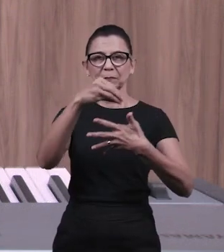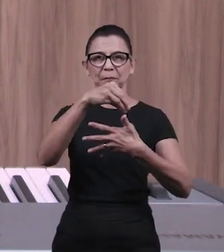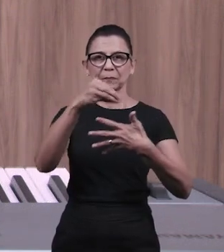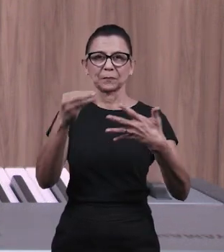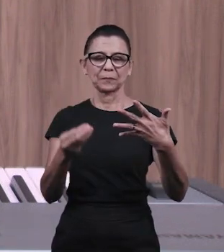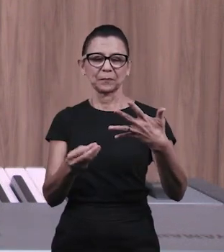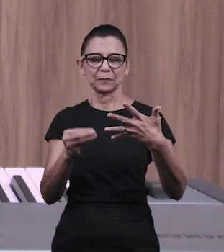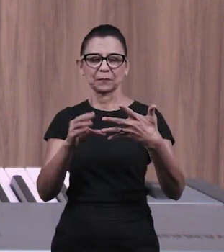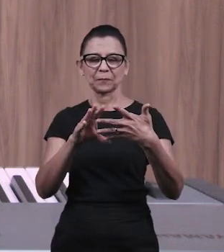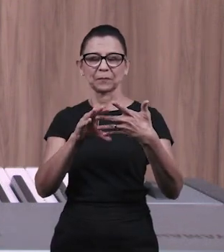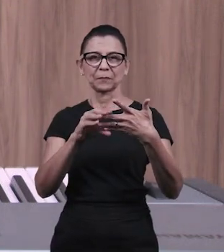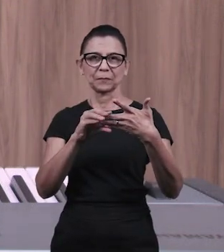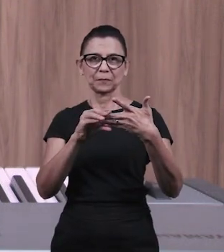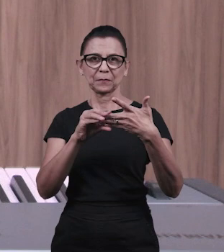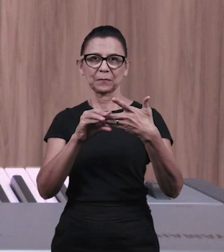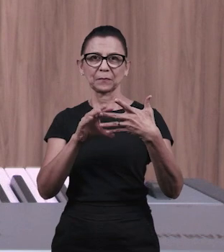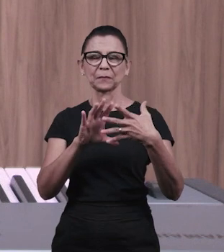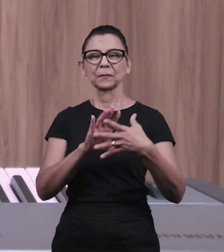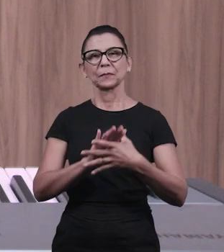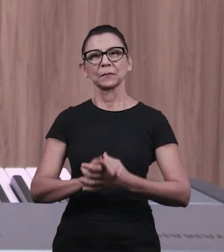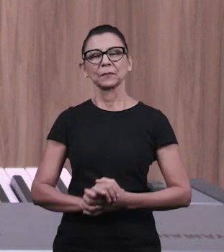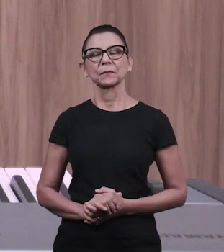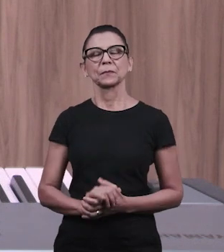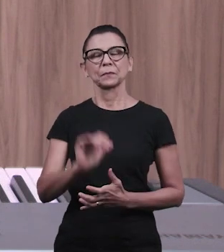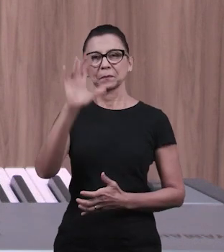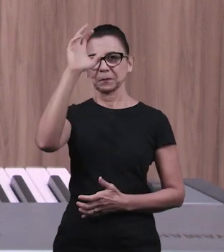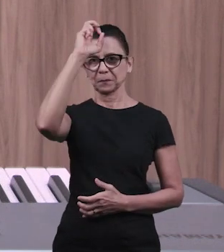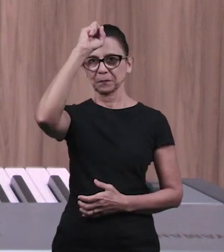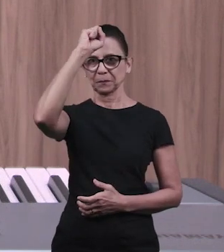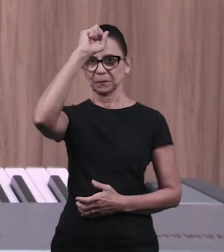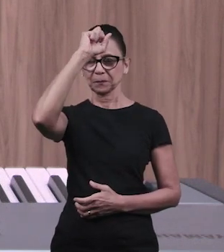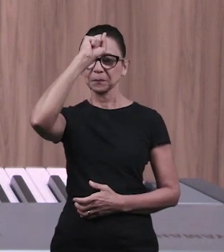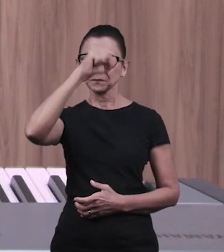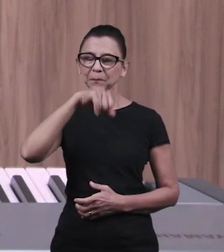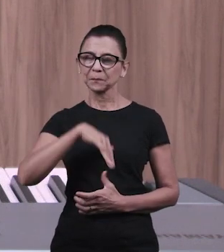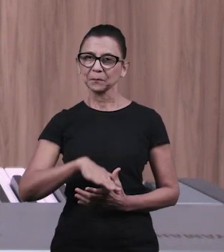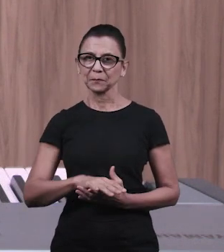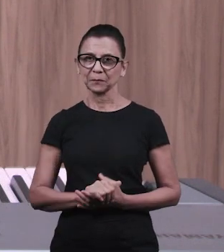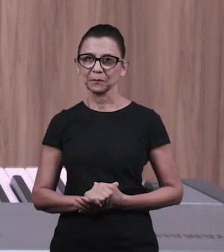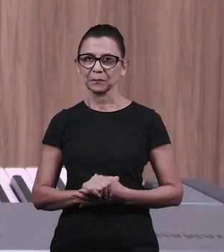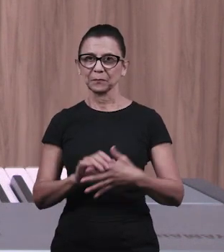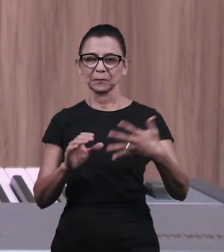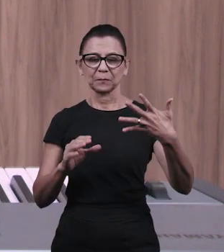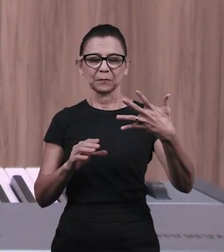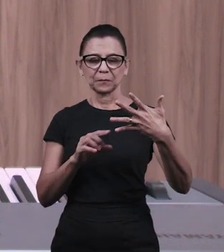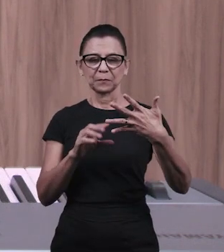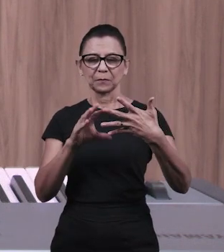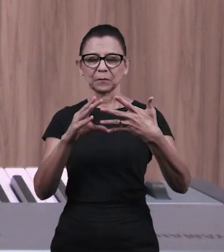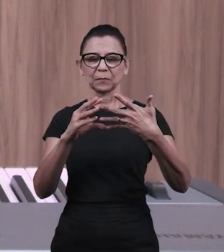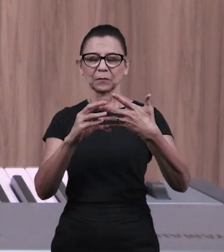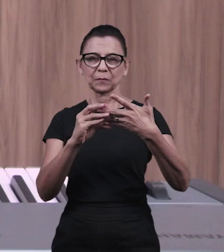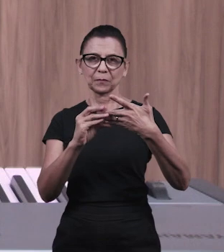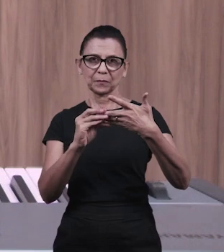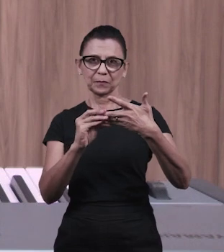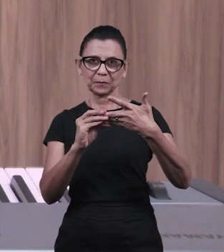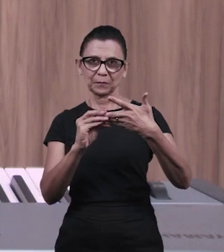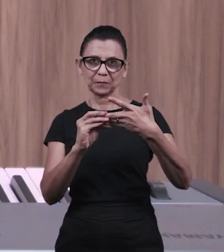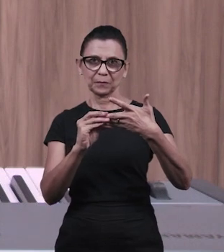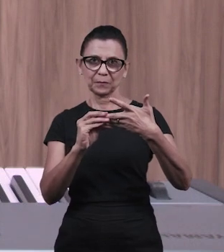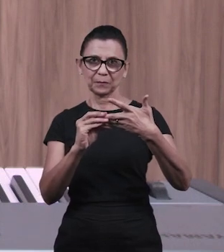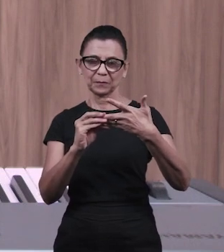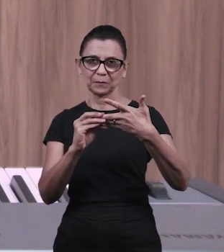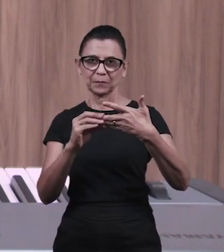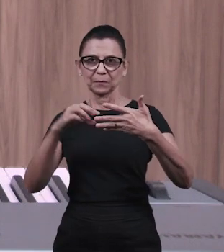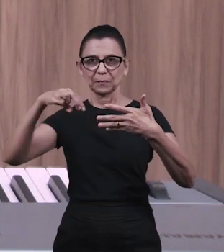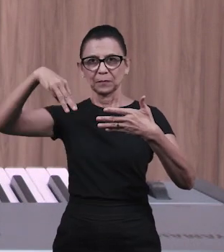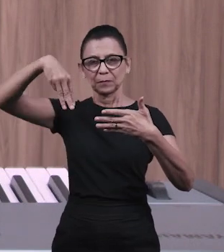на цифровки и положение аккордов. Мы уже знаем, что аккорд, инвертированный аккорд